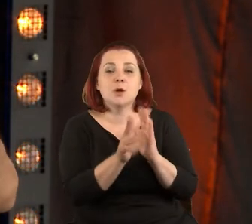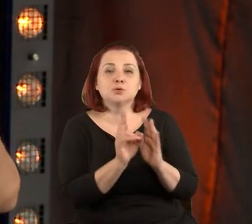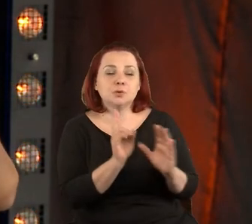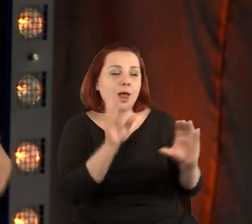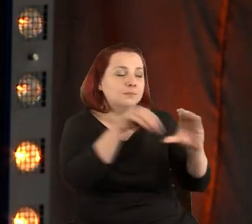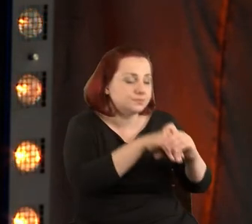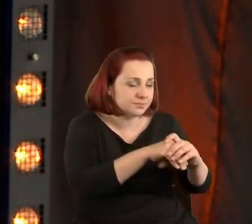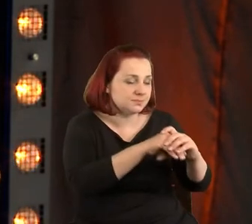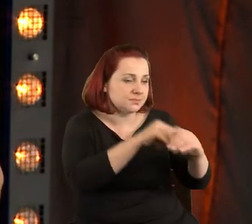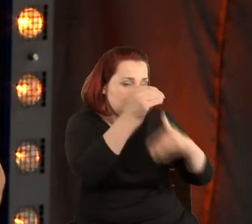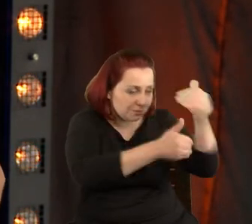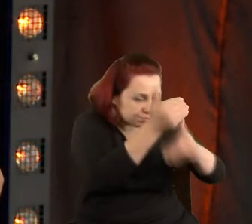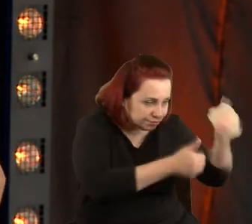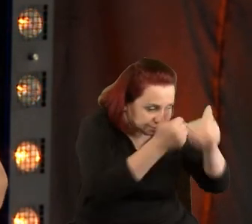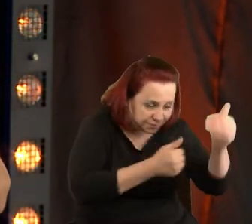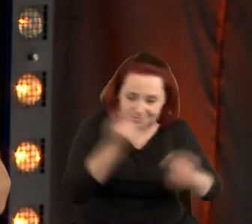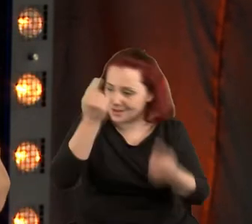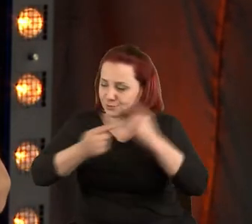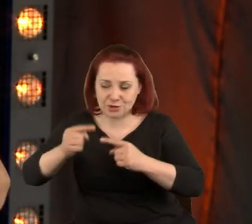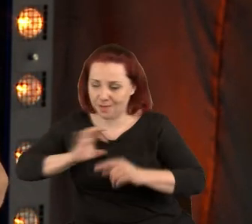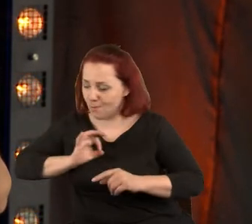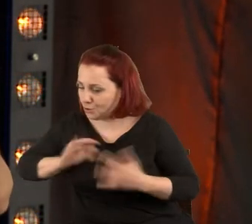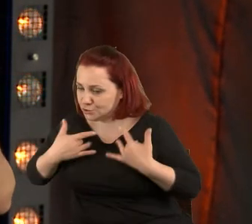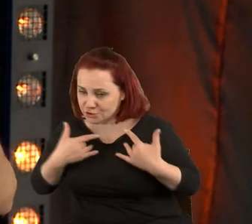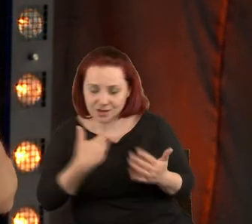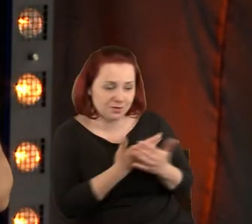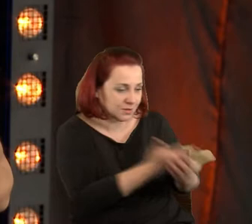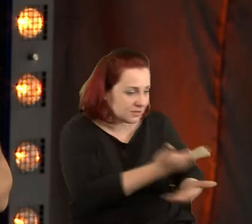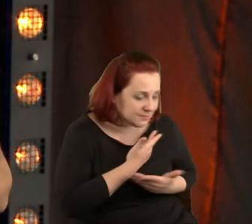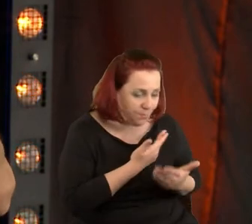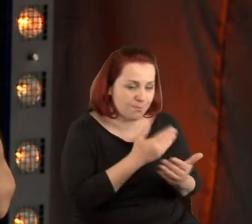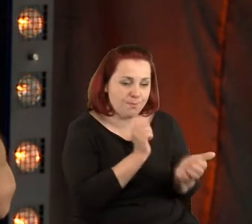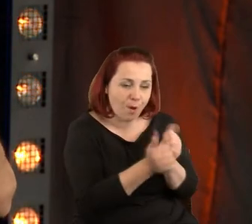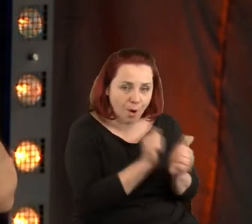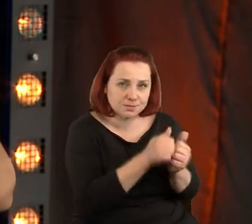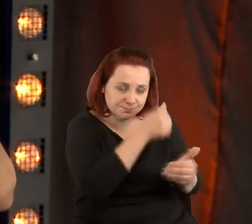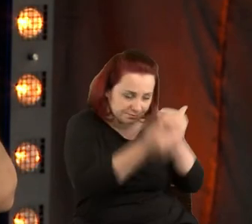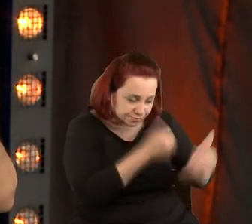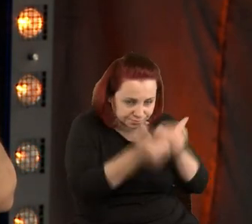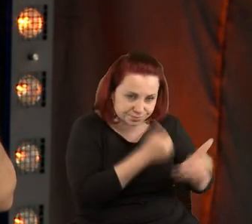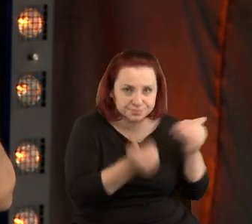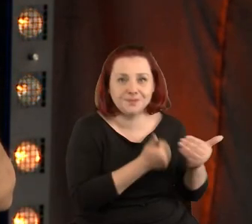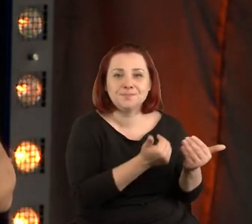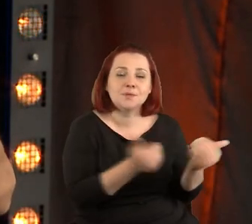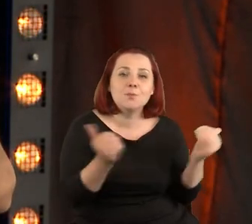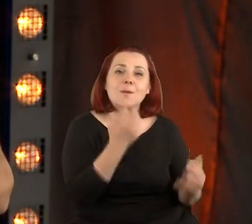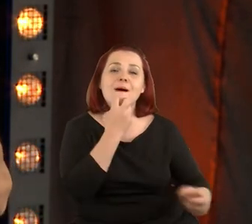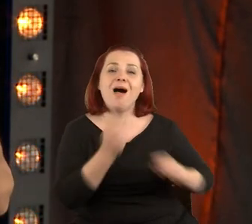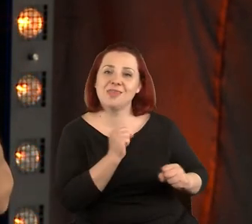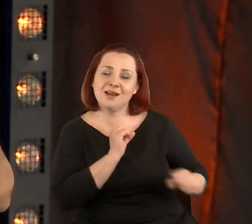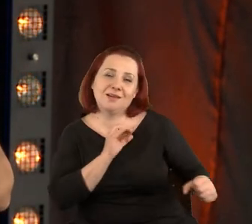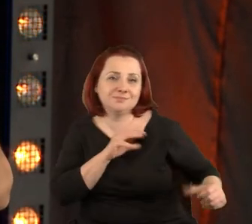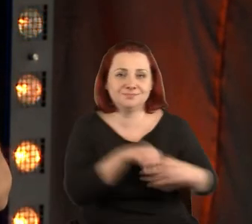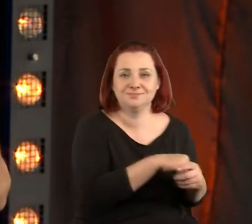co się stało, ja szedłem do przodu, więc ten sport mnie nakręcał. Też właśnie mogłem wyzwolić swoje jakieś tam energie, jakąś energię